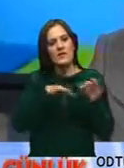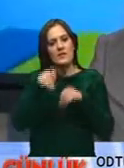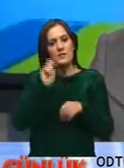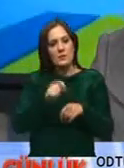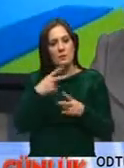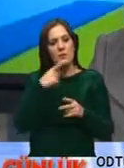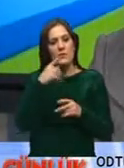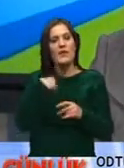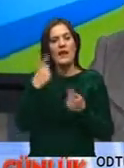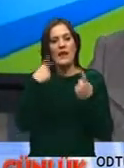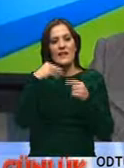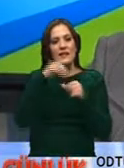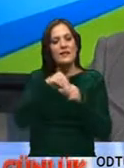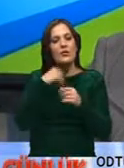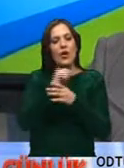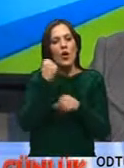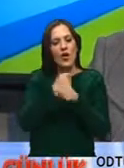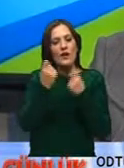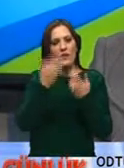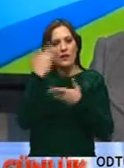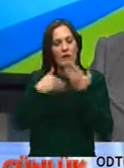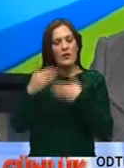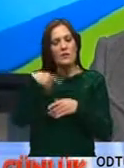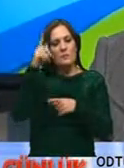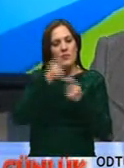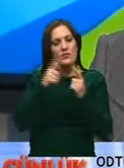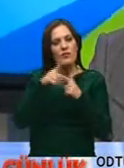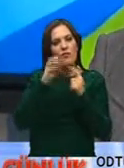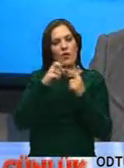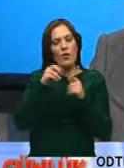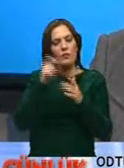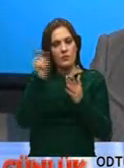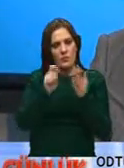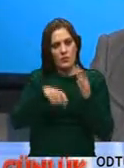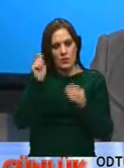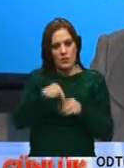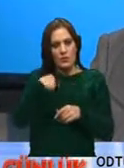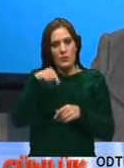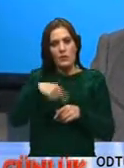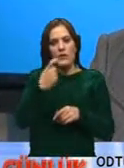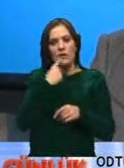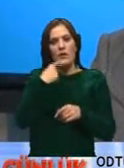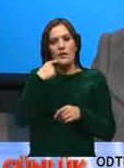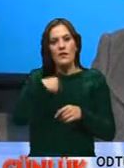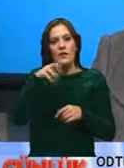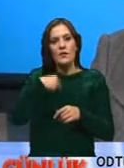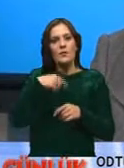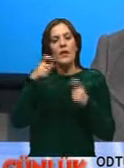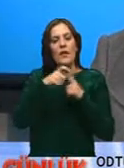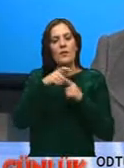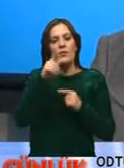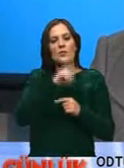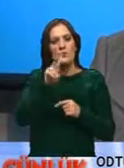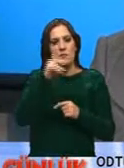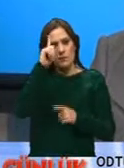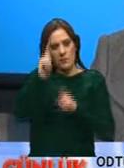gibi yetkinliklerini anlattıkları küçük başvuru formları dolduruyorlar. Biz bu sene dediği gibi BM'nin 120